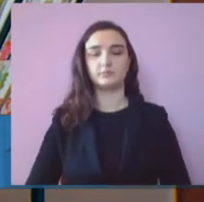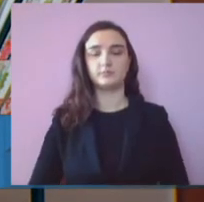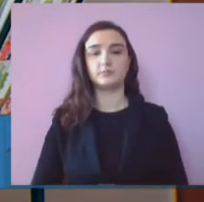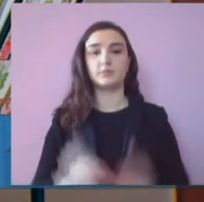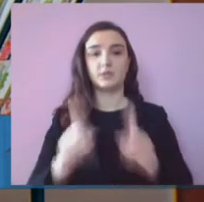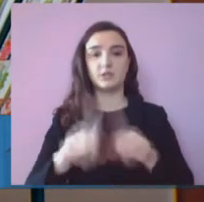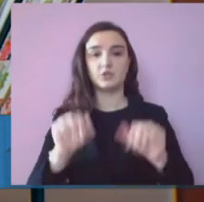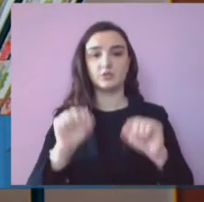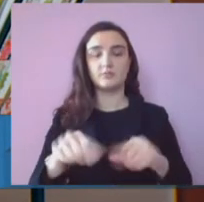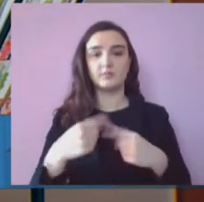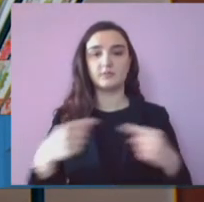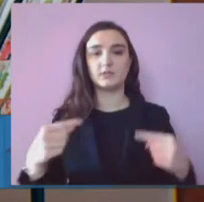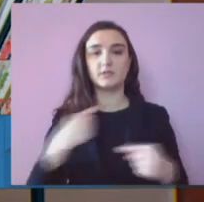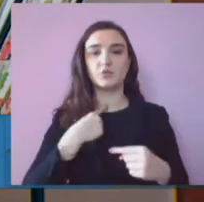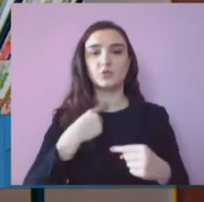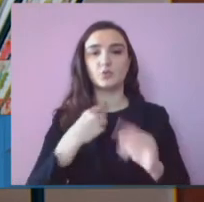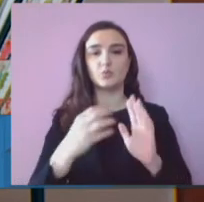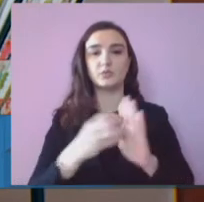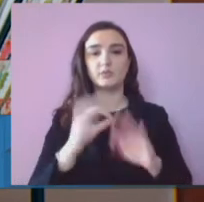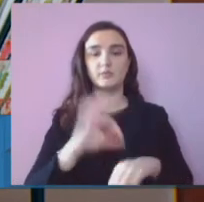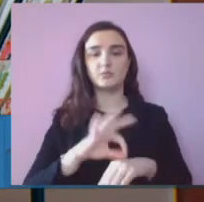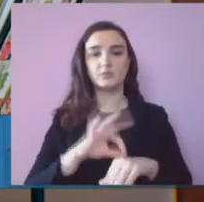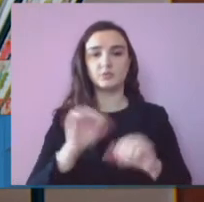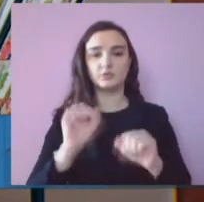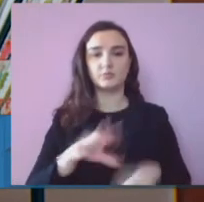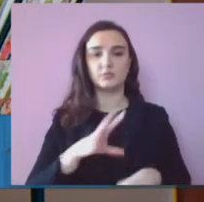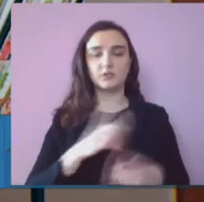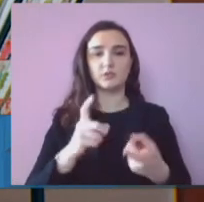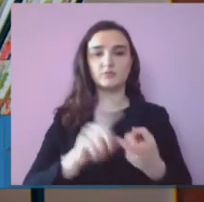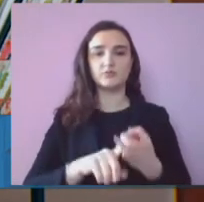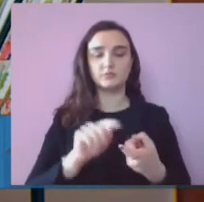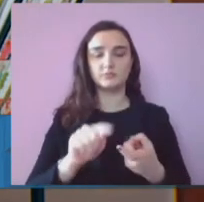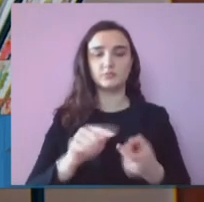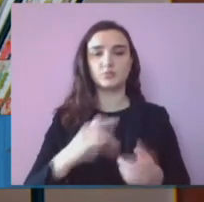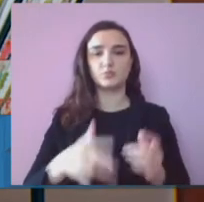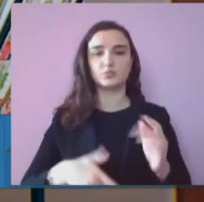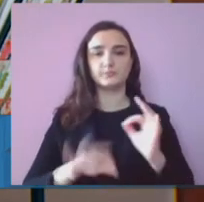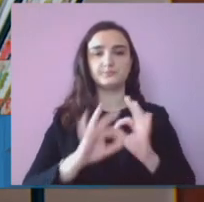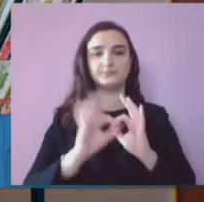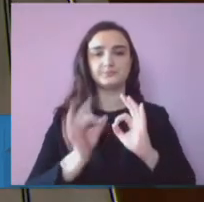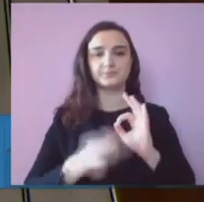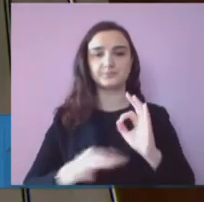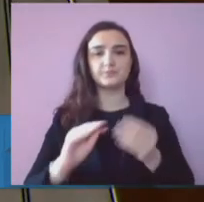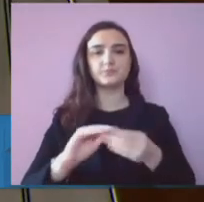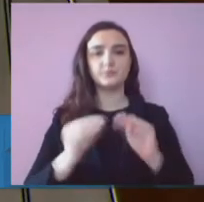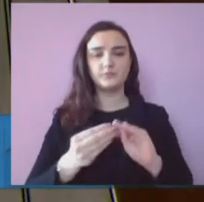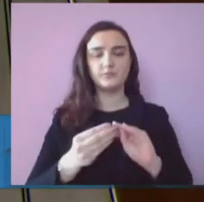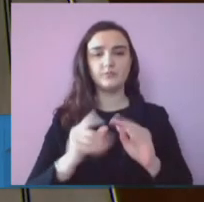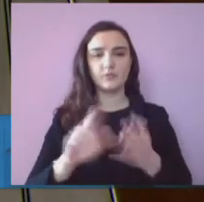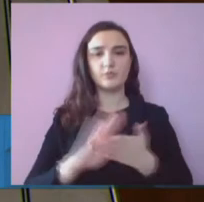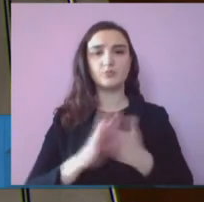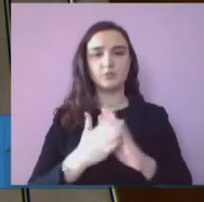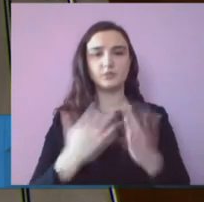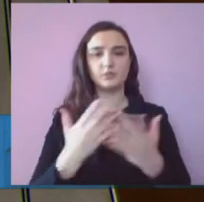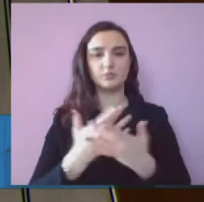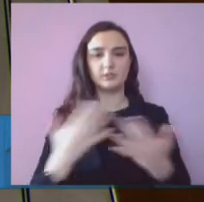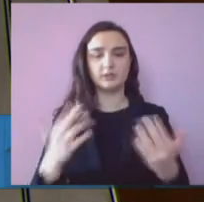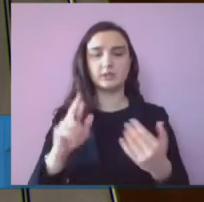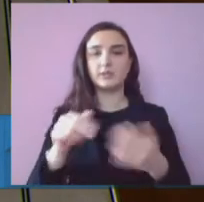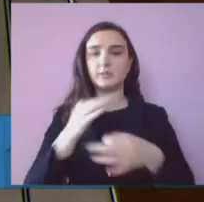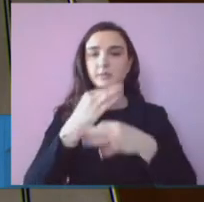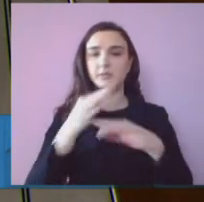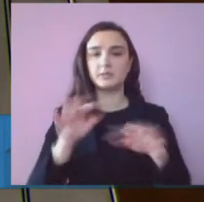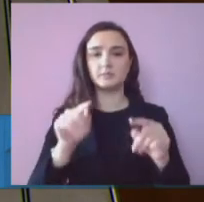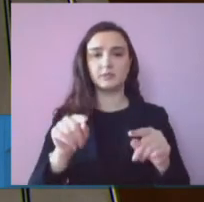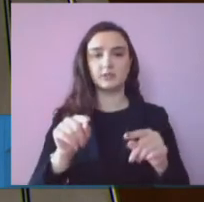ენდოკრინული ჯირკვლების საავადმყოფობა შეიძლება ეს დაკავშირებული იყოს კუნთამტავის რაღაც გარკვეულ მდგომარეობებთან ნებისმიერ